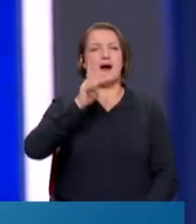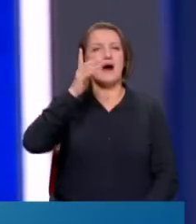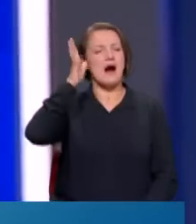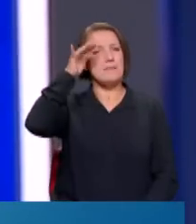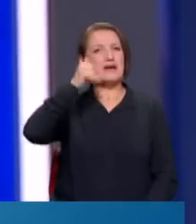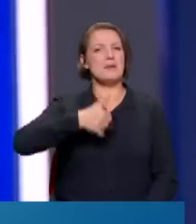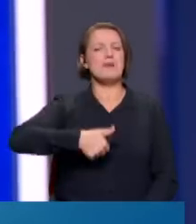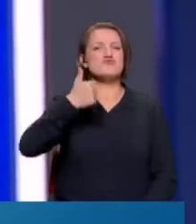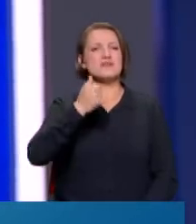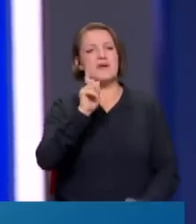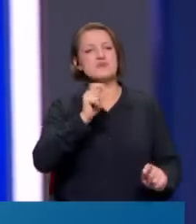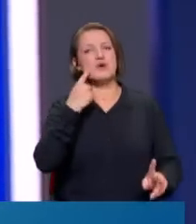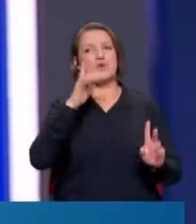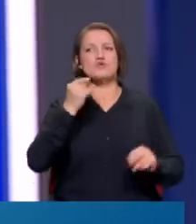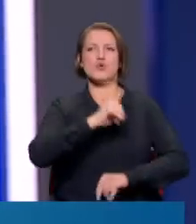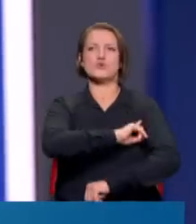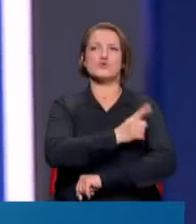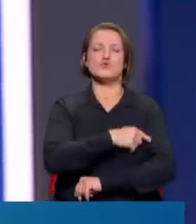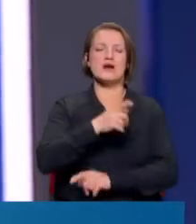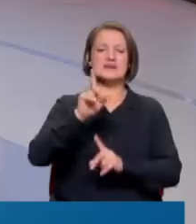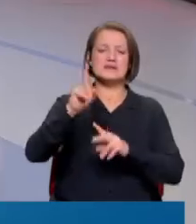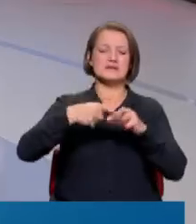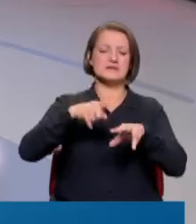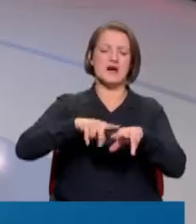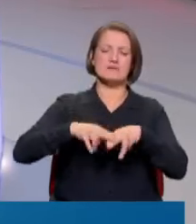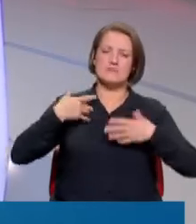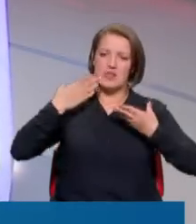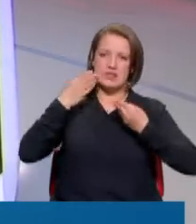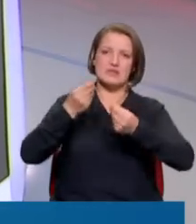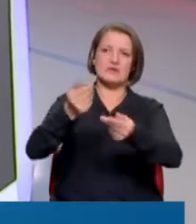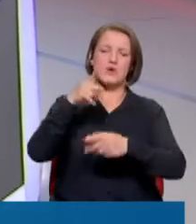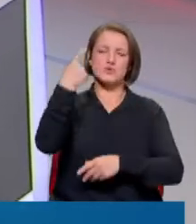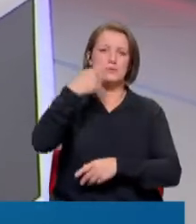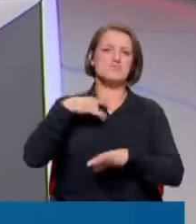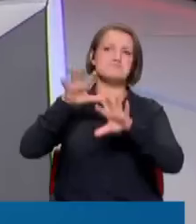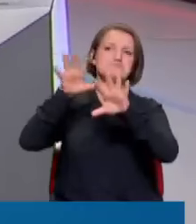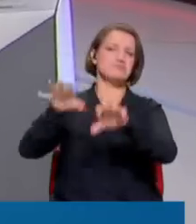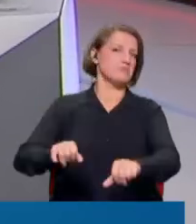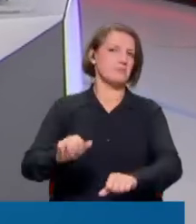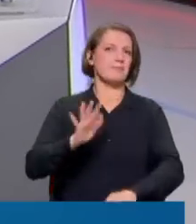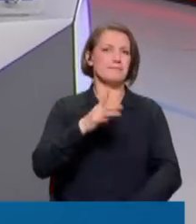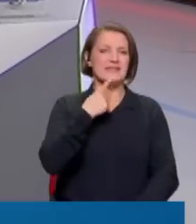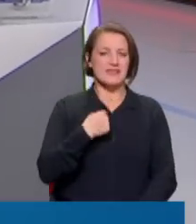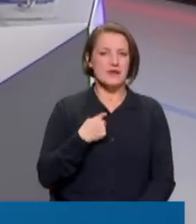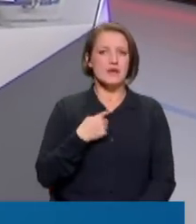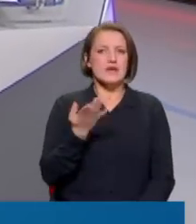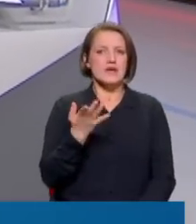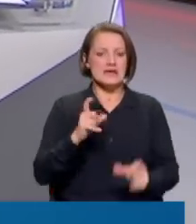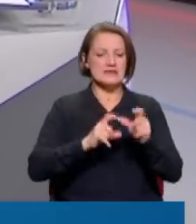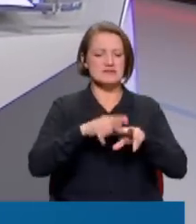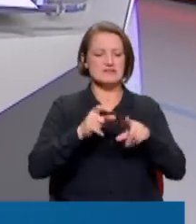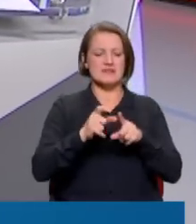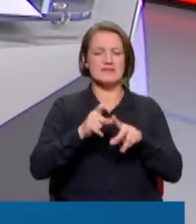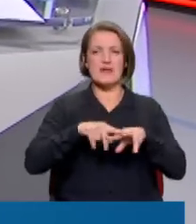Bakanlığı g çok güçlüyüz Irak'ı yerle bir ederiz herhalde onun için Irak'ı işgal edeceğiz dedi peki saddamla